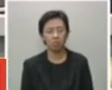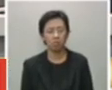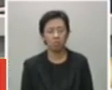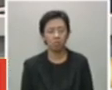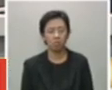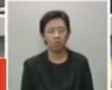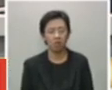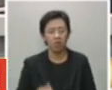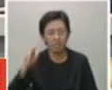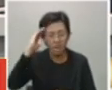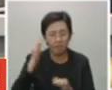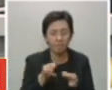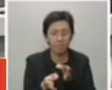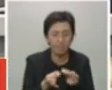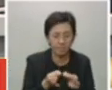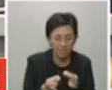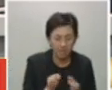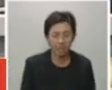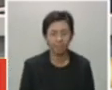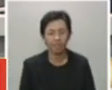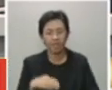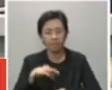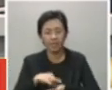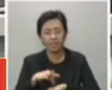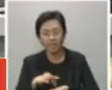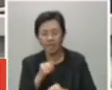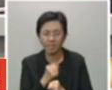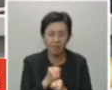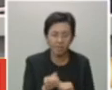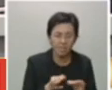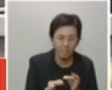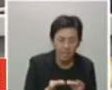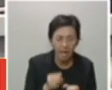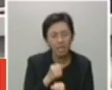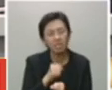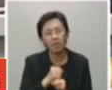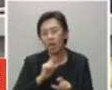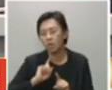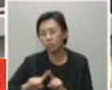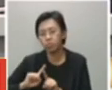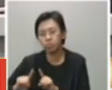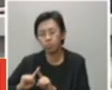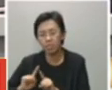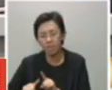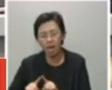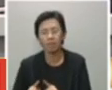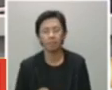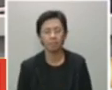เข้าไปเป็นที่ปรึกษาบ้างเข้าไปทำนู่นทำนี่บ้าง